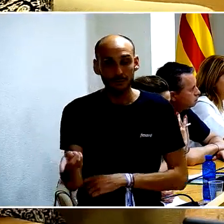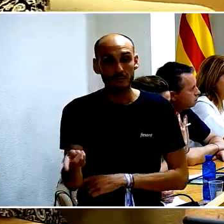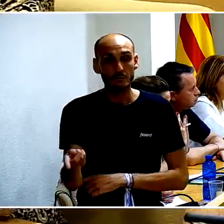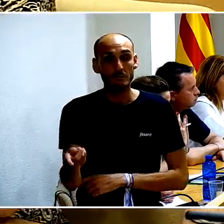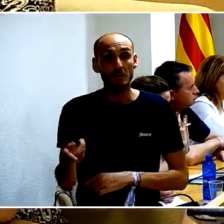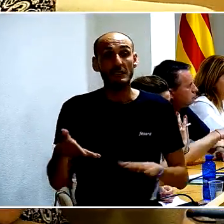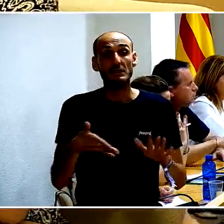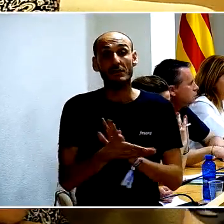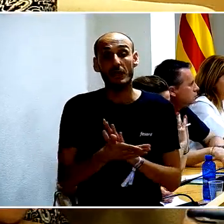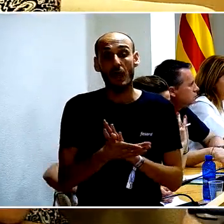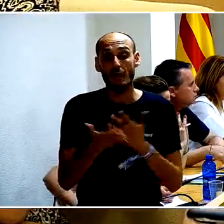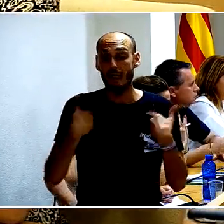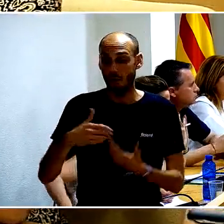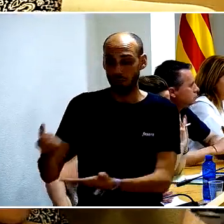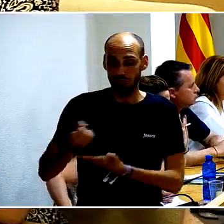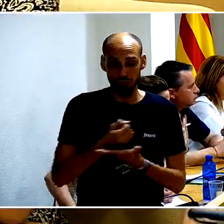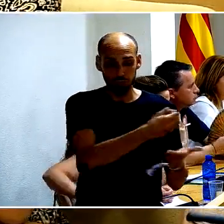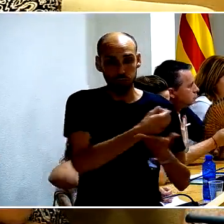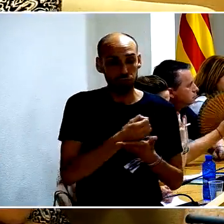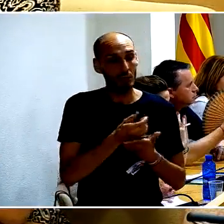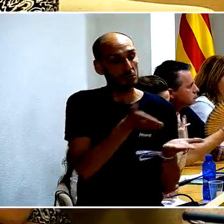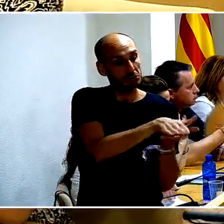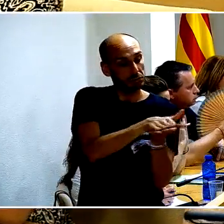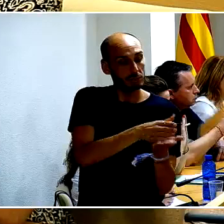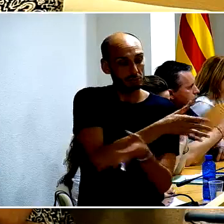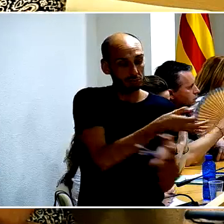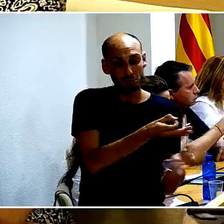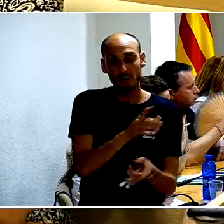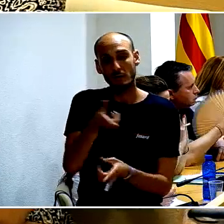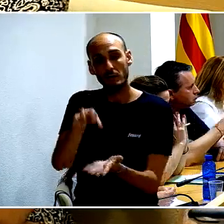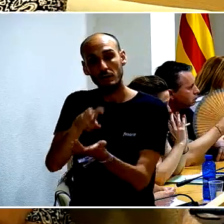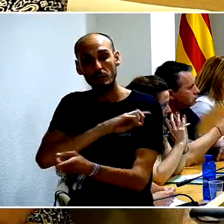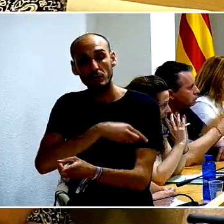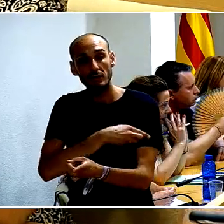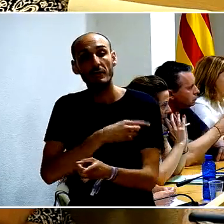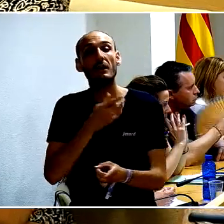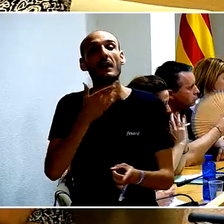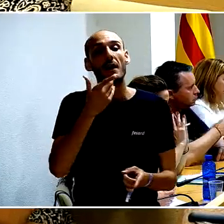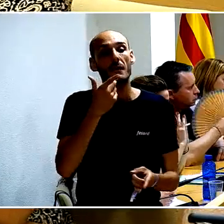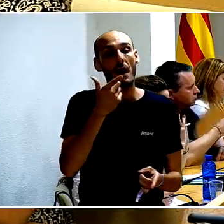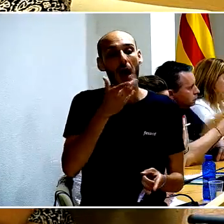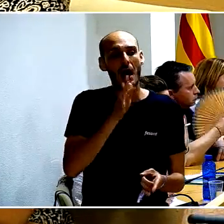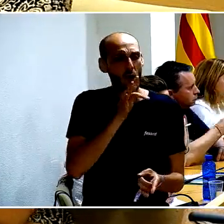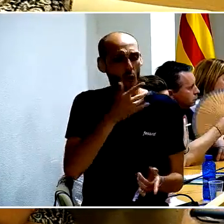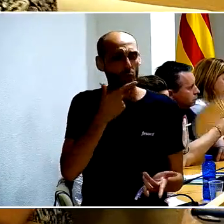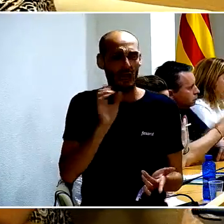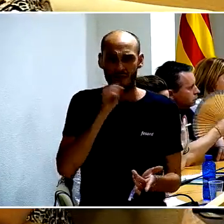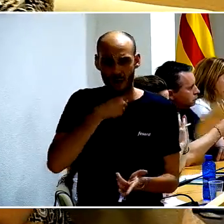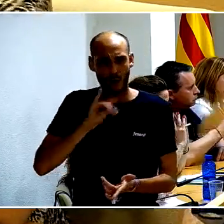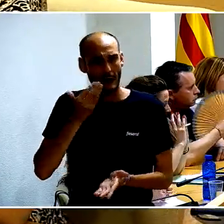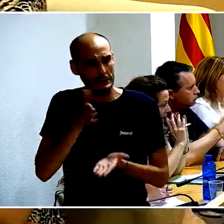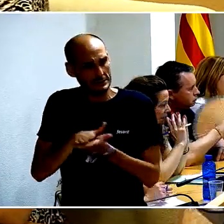enguany i se queden tranquils i se fan ja els nínxols, encara que queden nínxols en els nou i queden nínxols en els vells, en el cementeri vell,